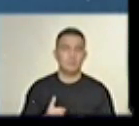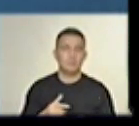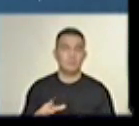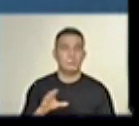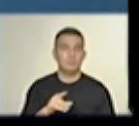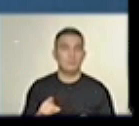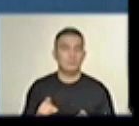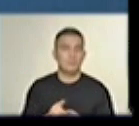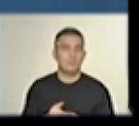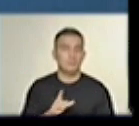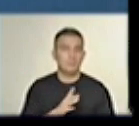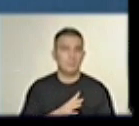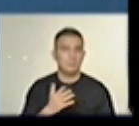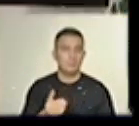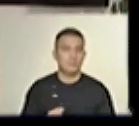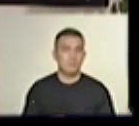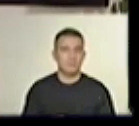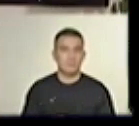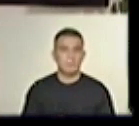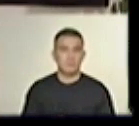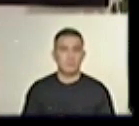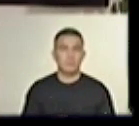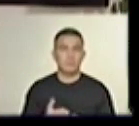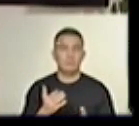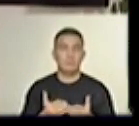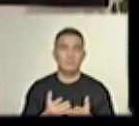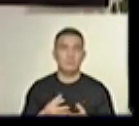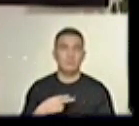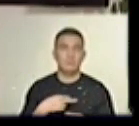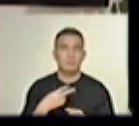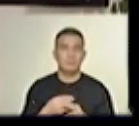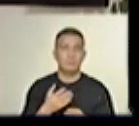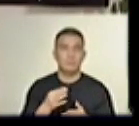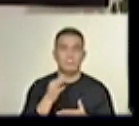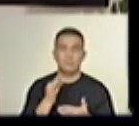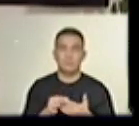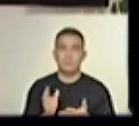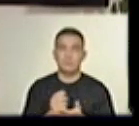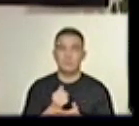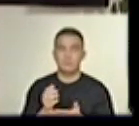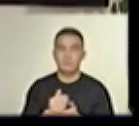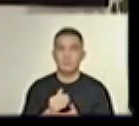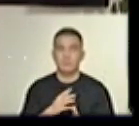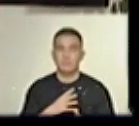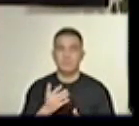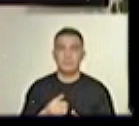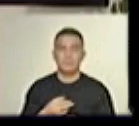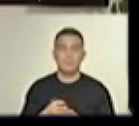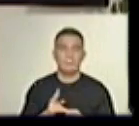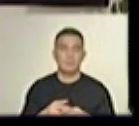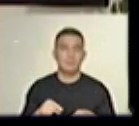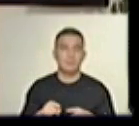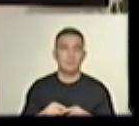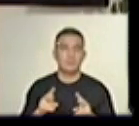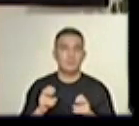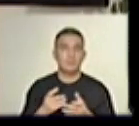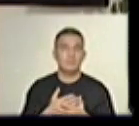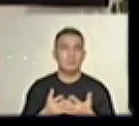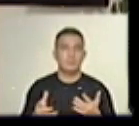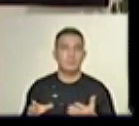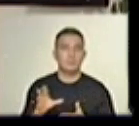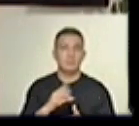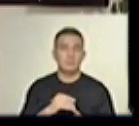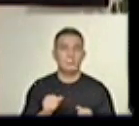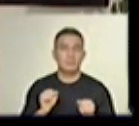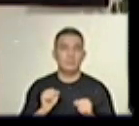ham shunday natija hosil bo'ldimi? Agar siz shunday natijaga erishgan bo'lsangiz, demak bu ko'rinishdagi topshiriqlarni siz